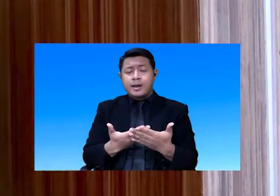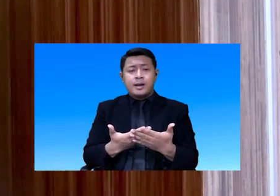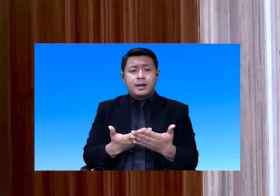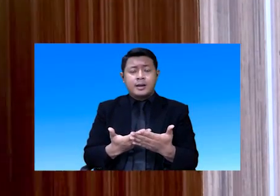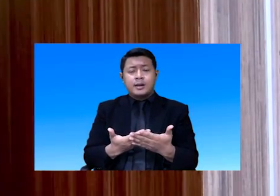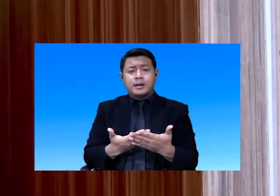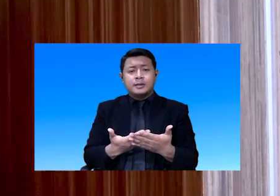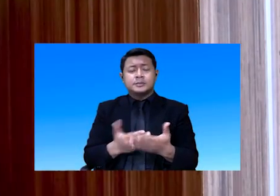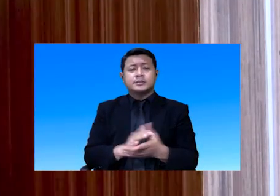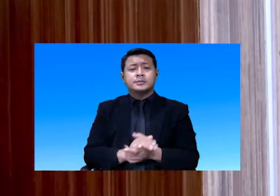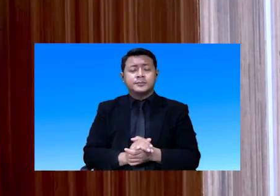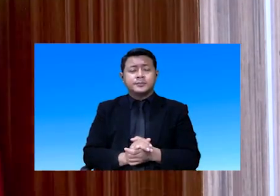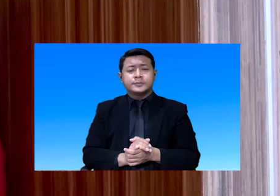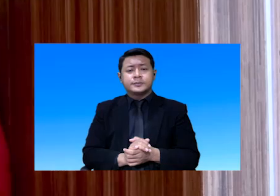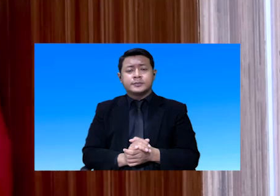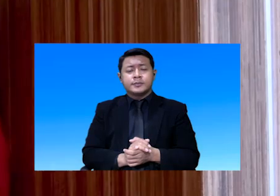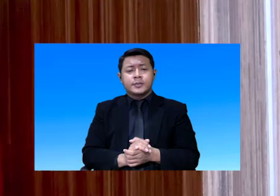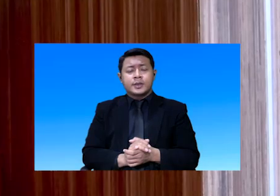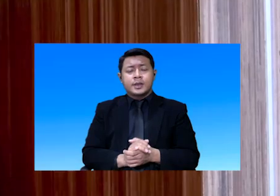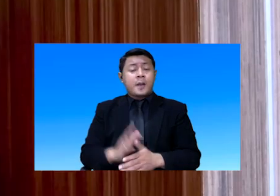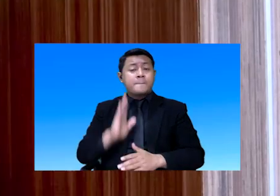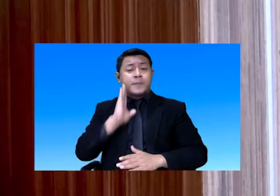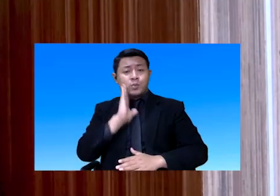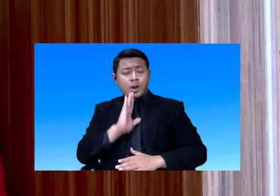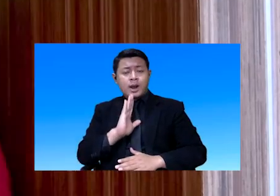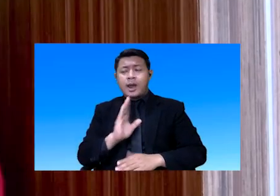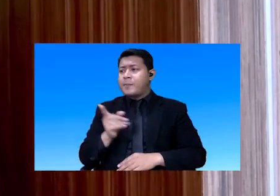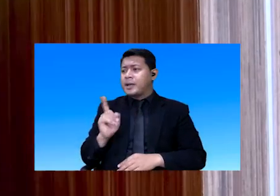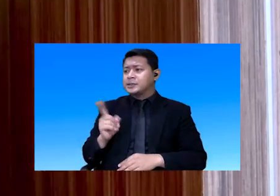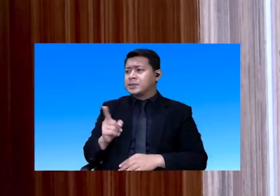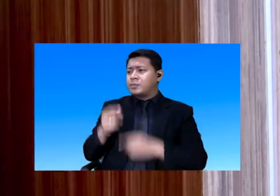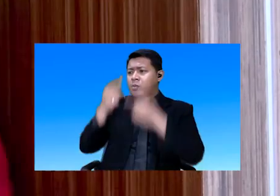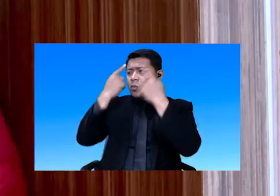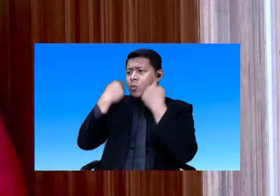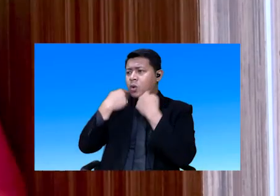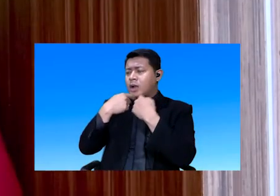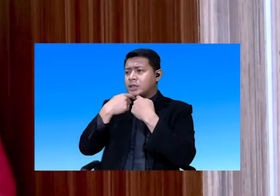Mengapa wajahmu tersirat dengan pena yang